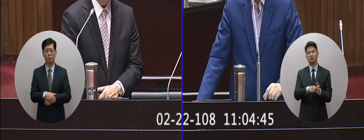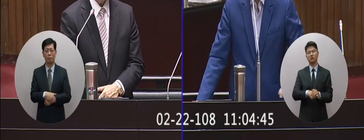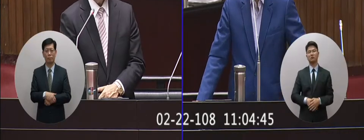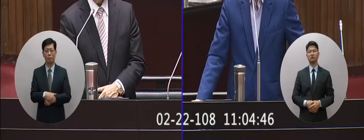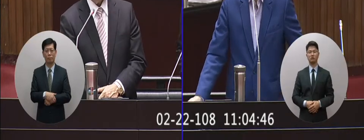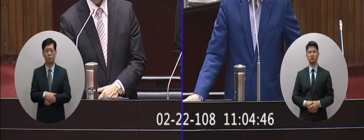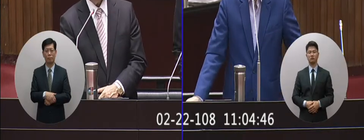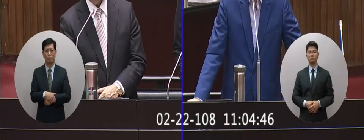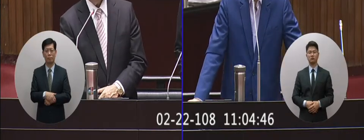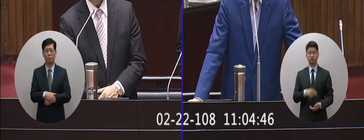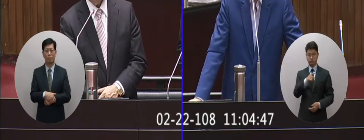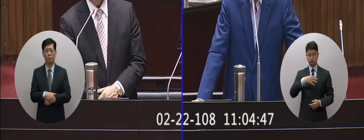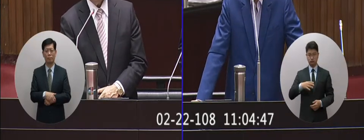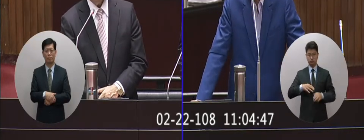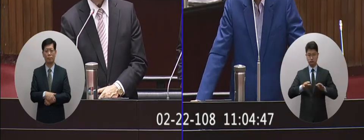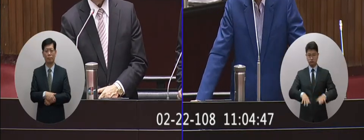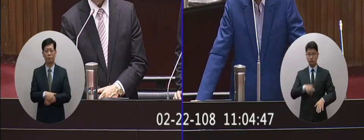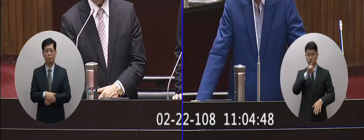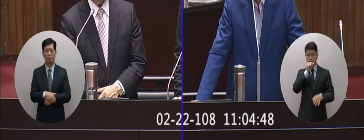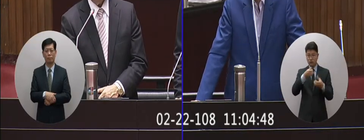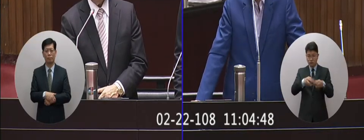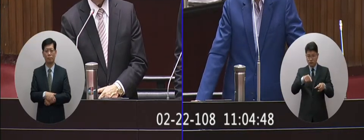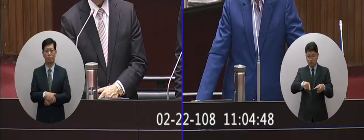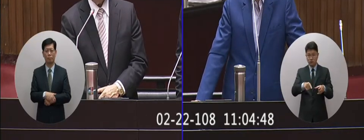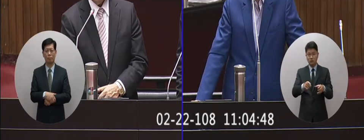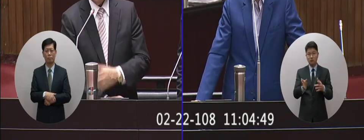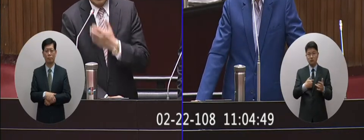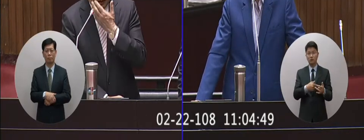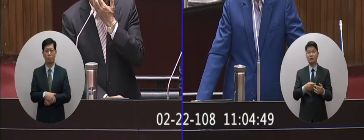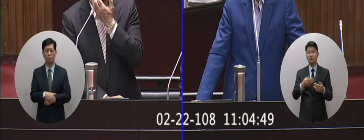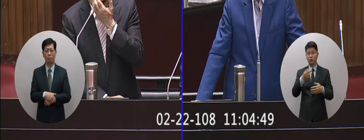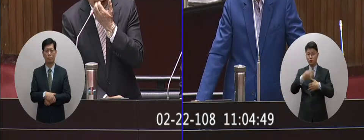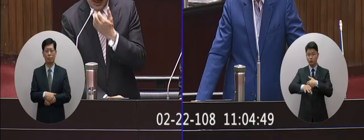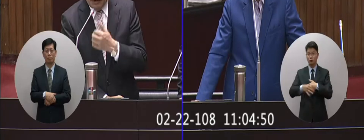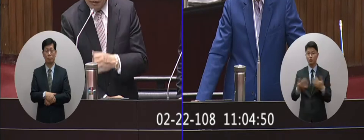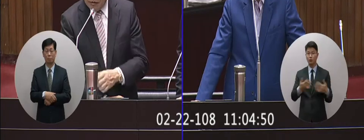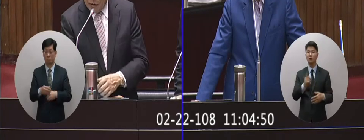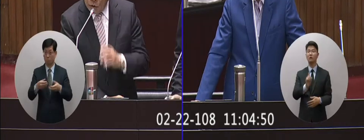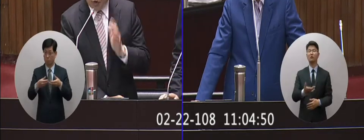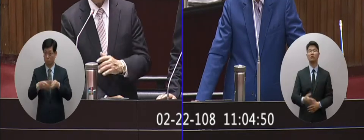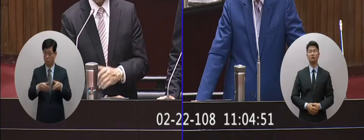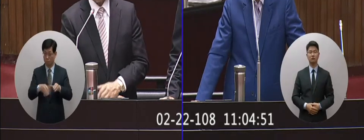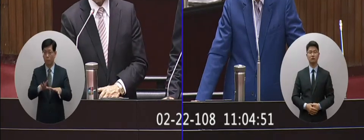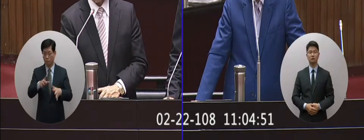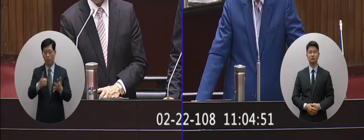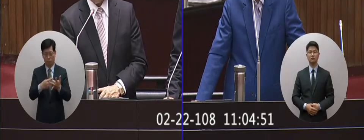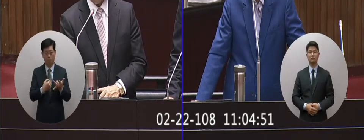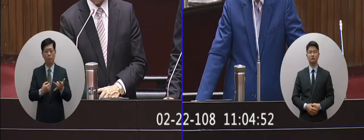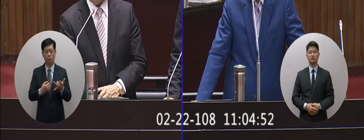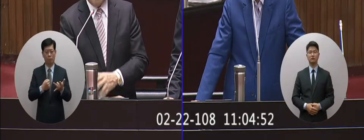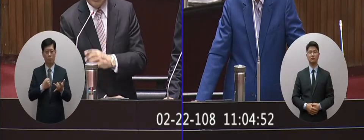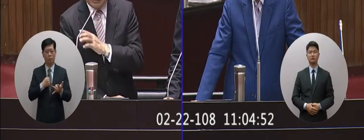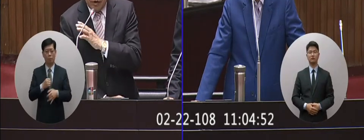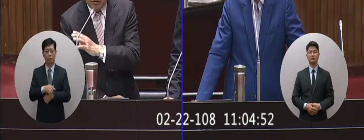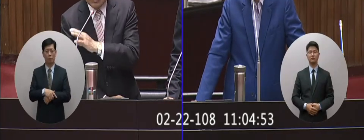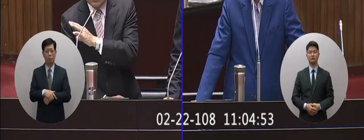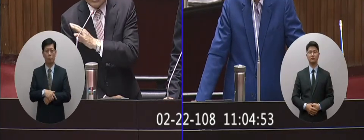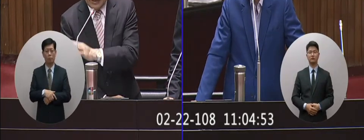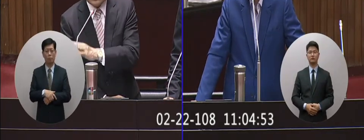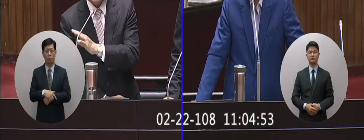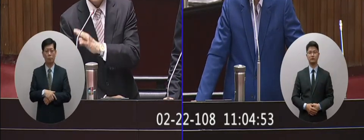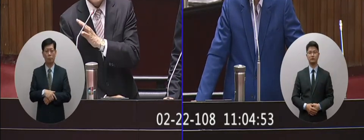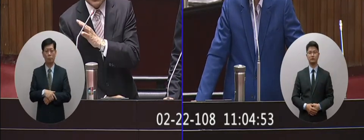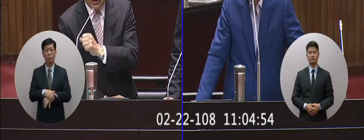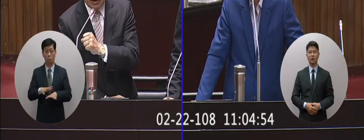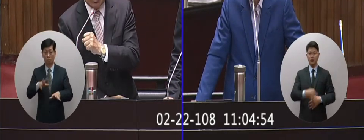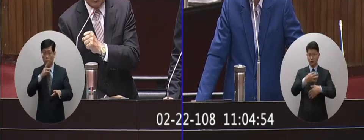院长，你知不知道现在鸡蛋缺货缺成什么样？ 鸡蛋有缺货的情形啊，我们用